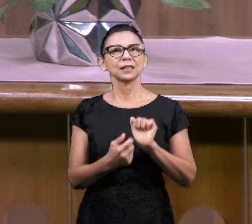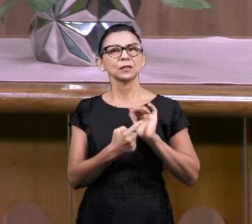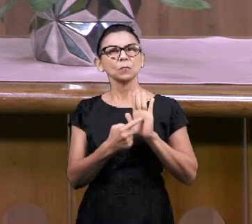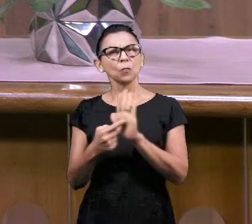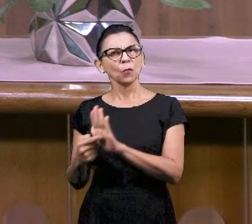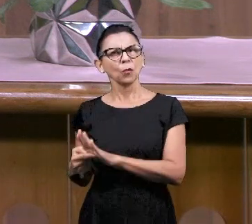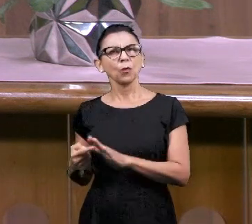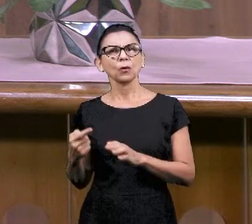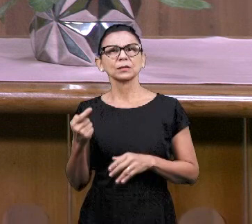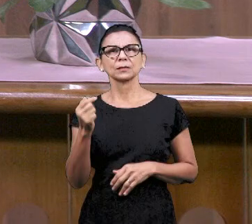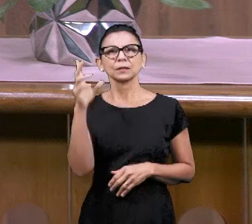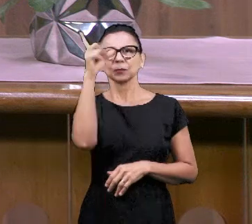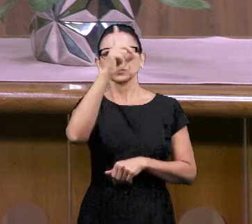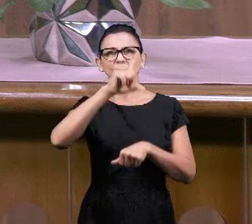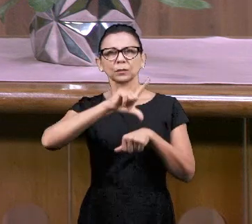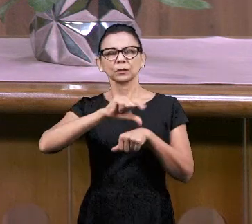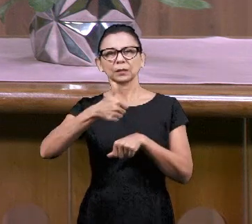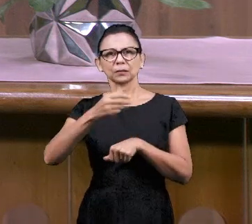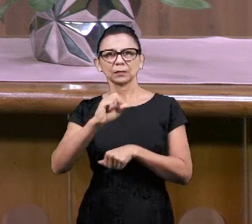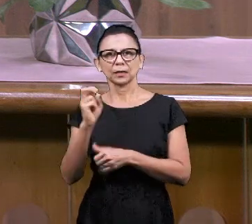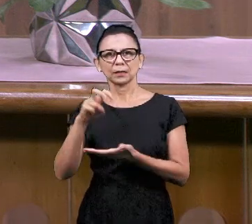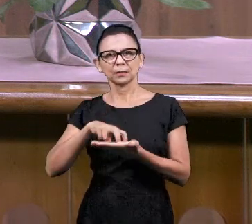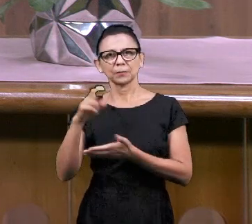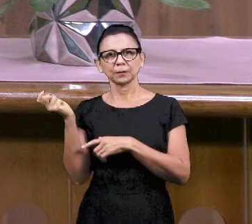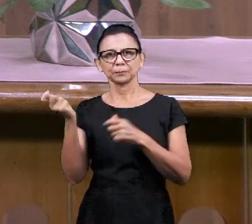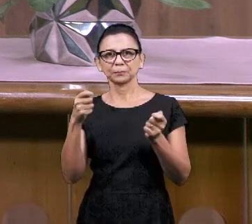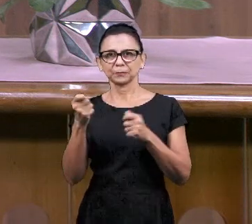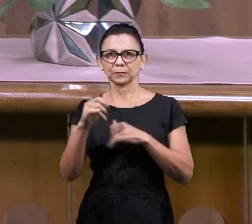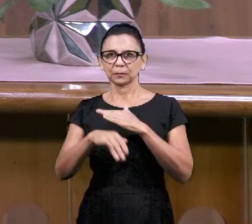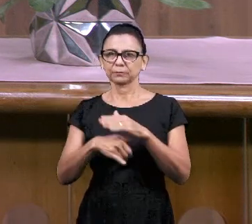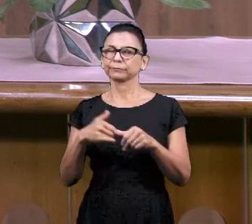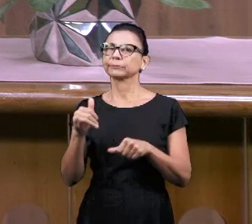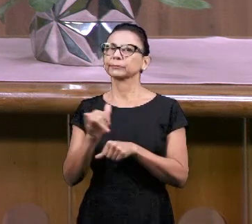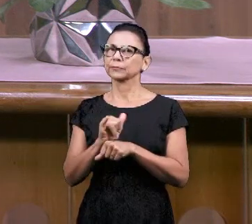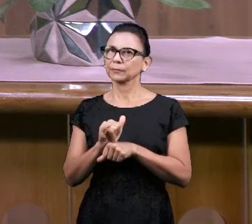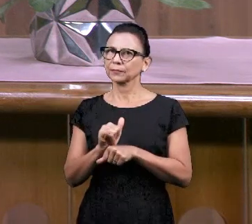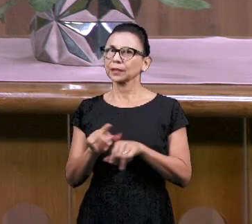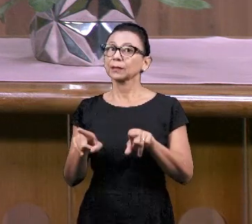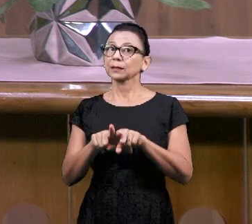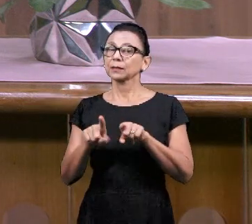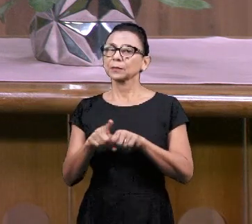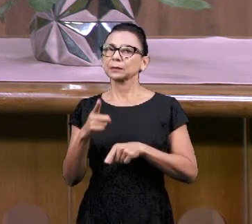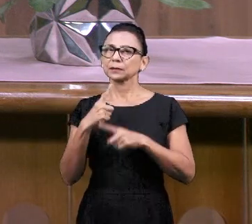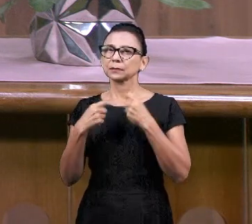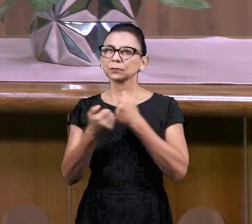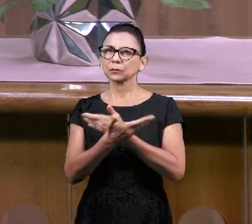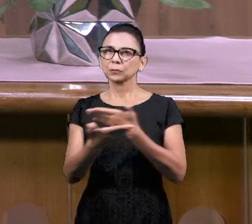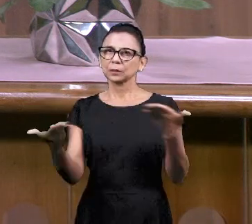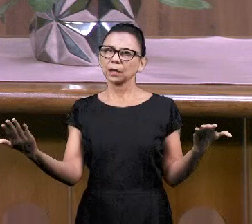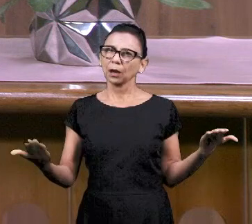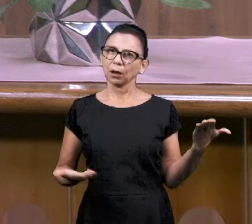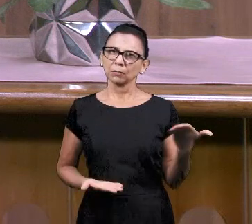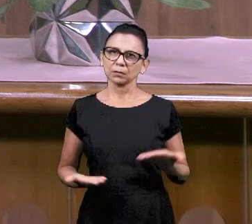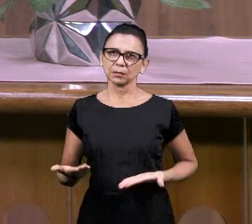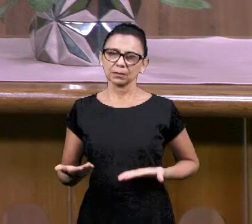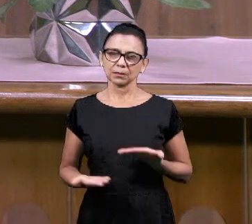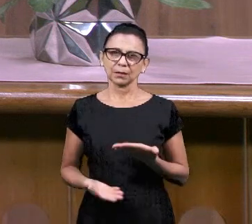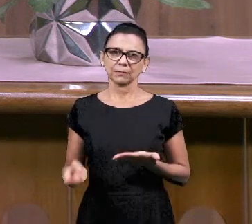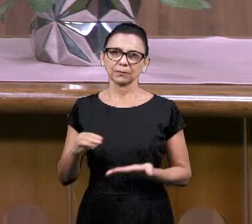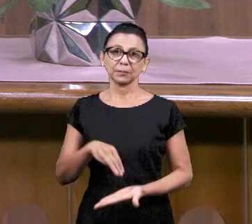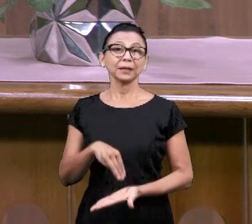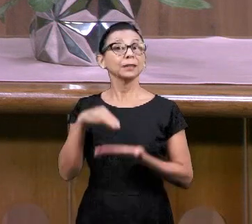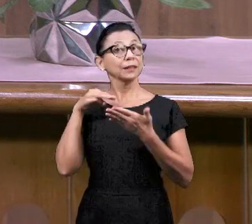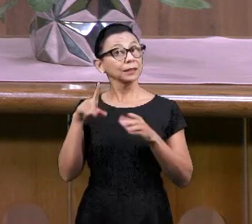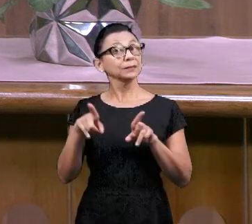tous les dimanches à 2 heures du matin ici par notre canal YouTube. Je veux saluer les frères et sœurs, les membres de l'Église chrétienne Maranatha, et je salue